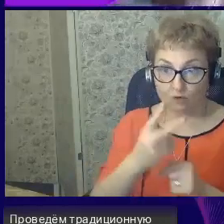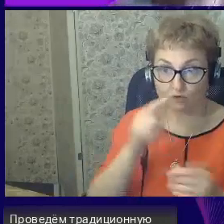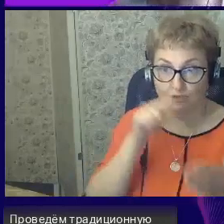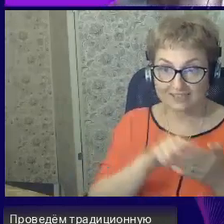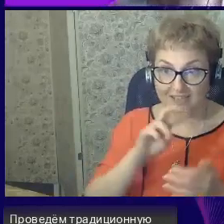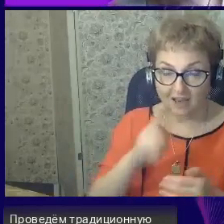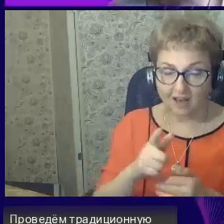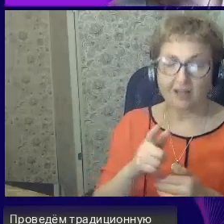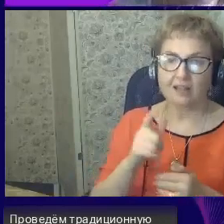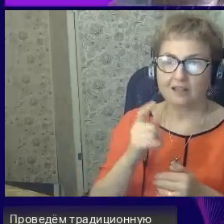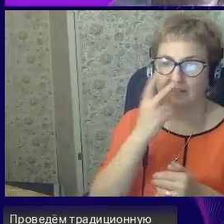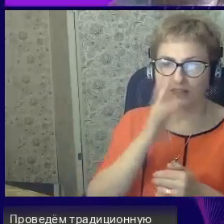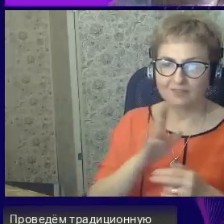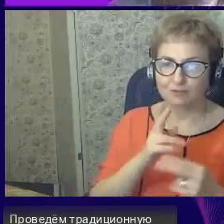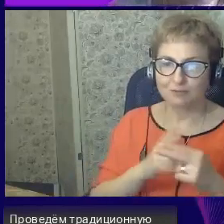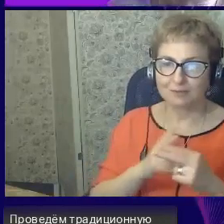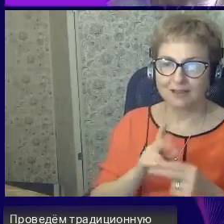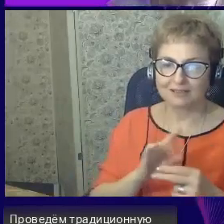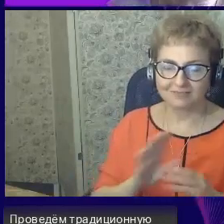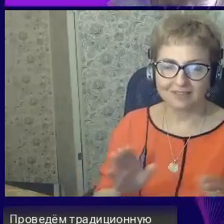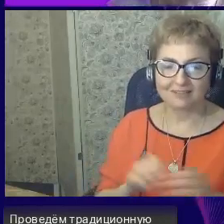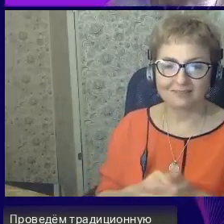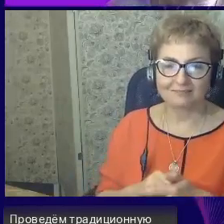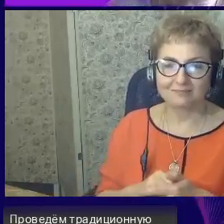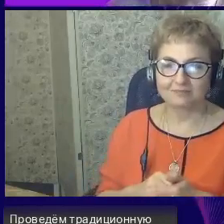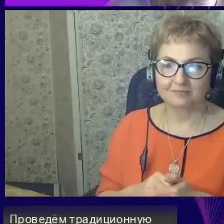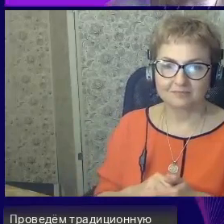что вижу цель, но не вижу препятствий.